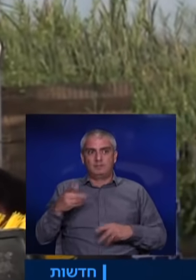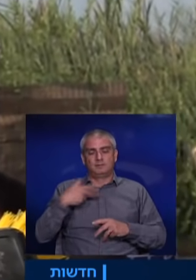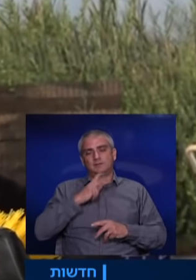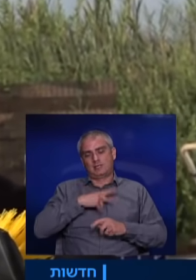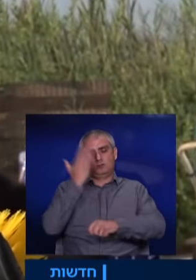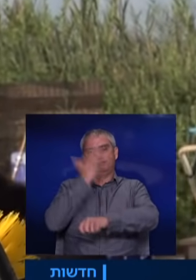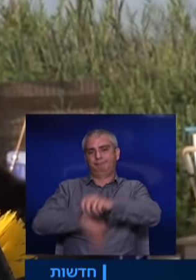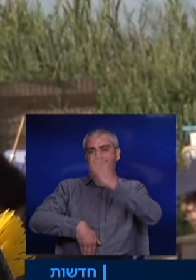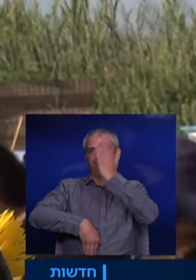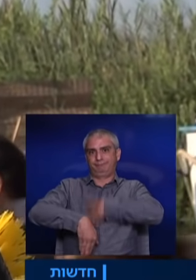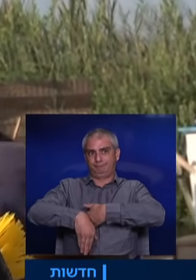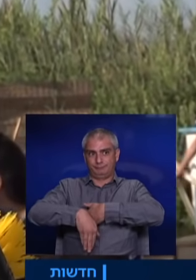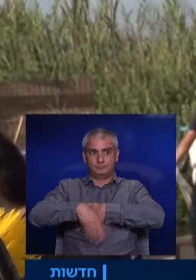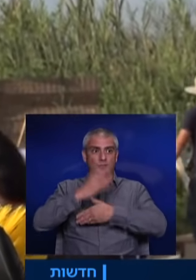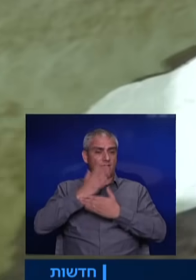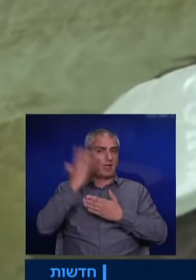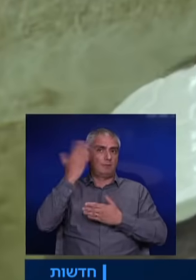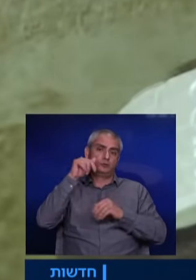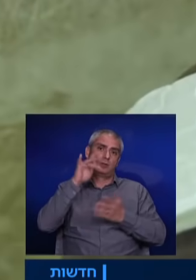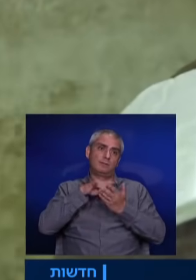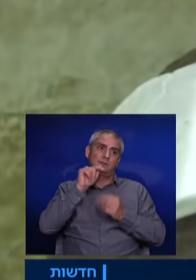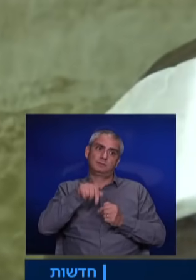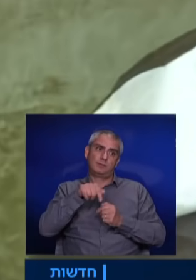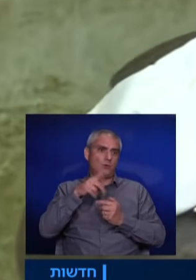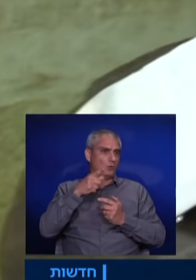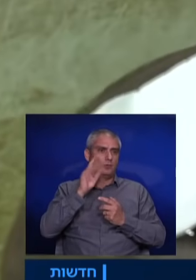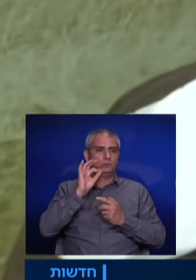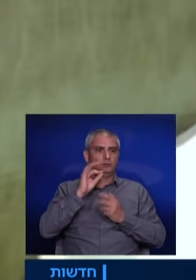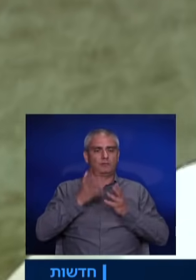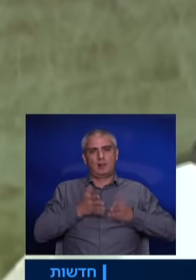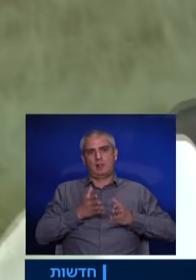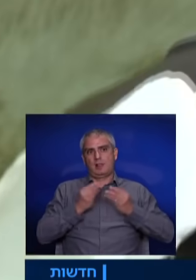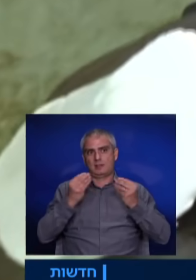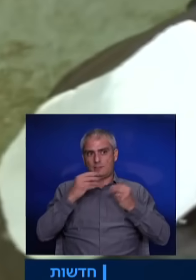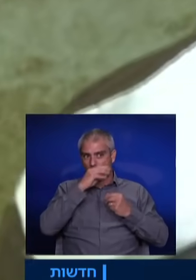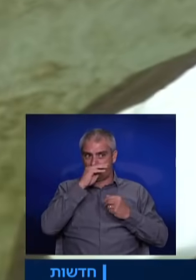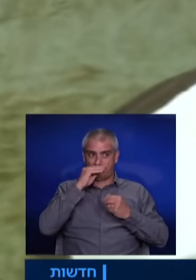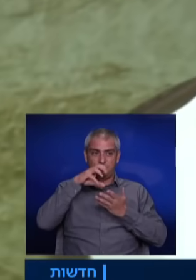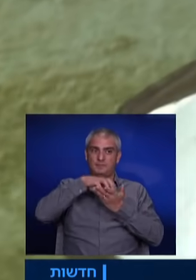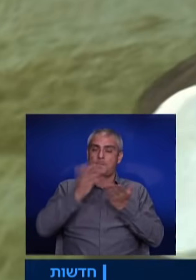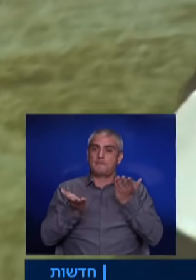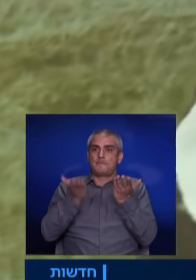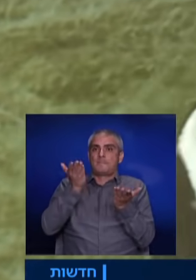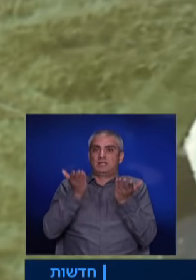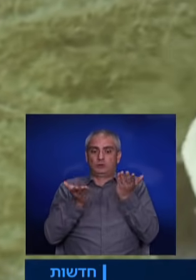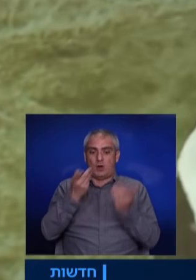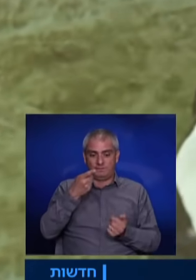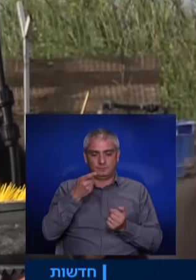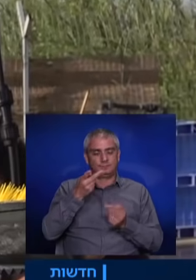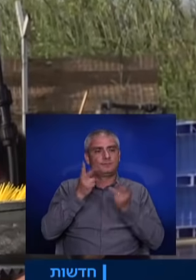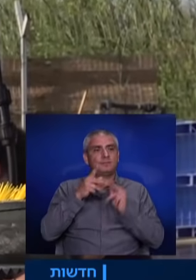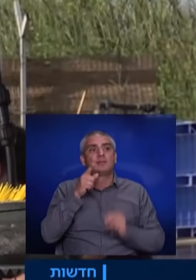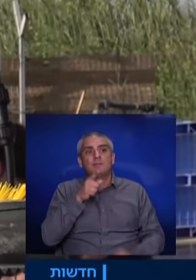ונאלצנו להוריד אותם. הוא כבר המון שנים פה בגדול בשביל להתרבות. המצוף הזה שהכינו לו פה בעצם מאפשר